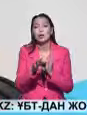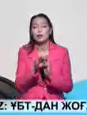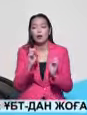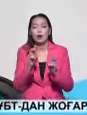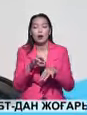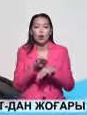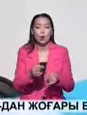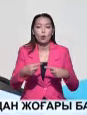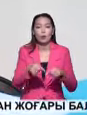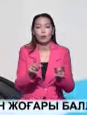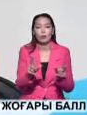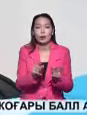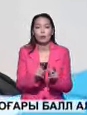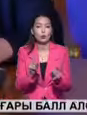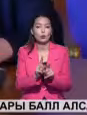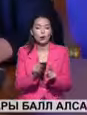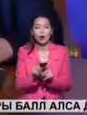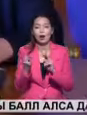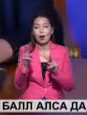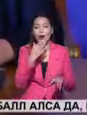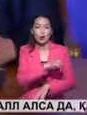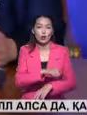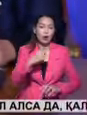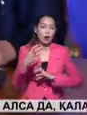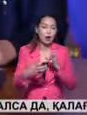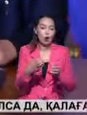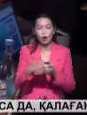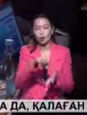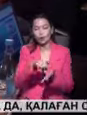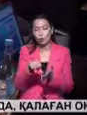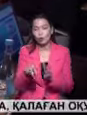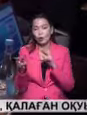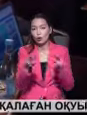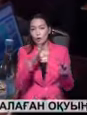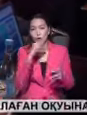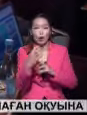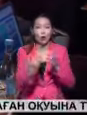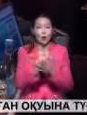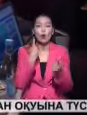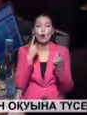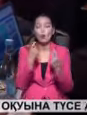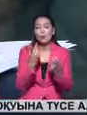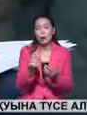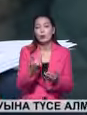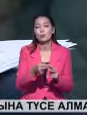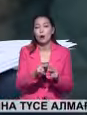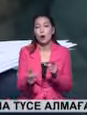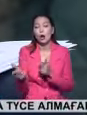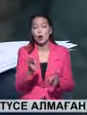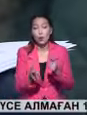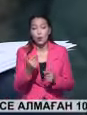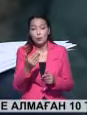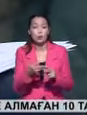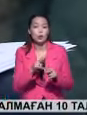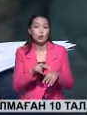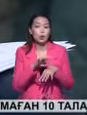қоғамдық бірлестіктер, шетелдік бақылаушылар мен халықаралық ұйым өкілдері бақылай алады. Бұқаралық ақпарат құралдары науқанға дайындық пен оны